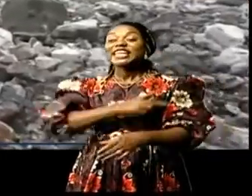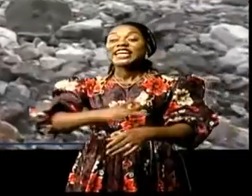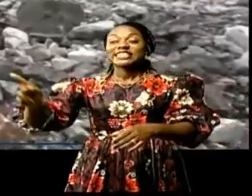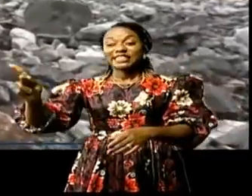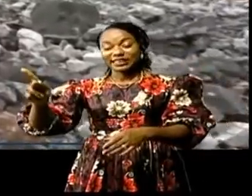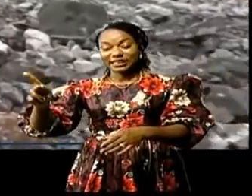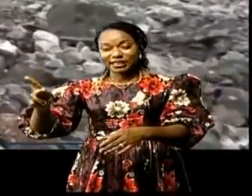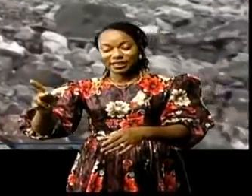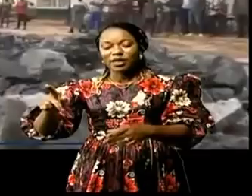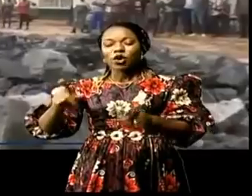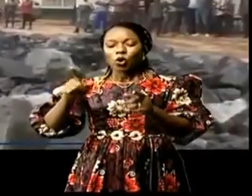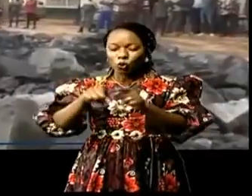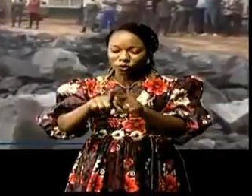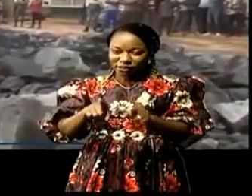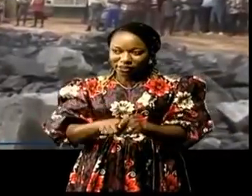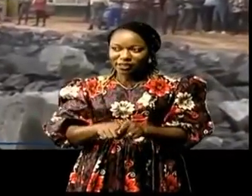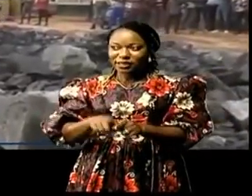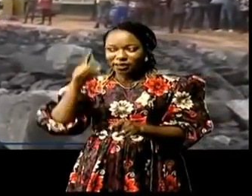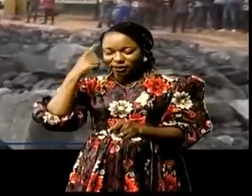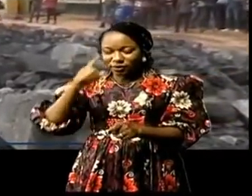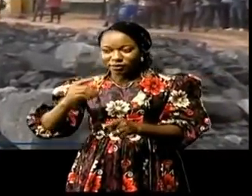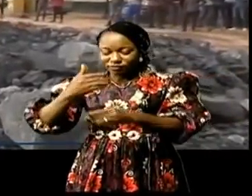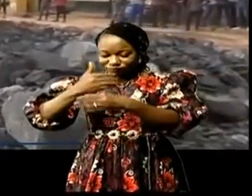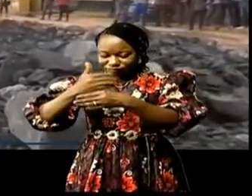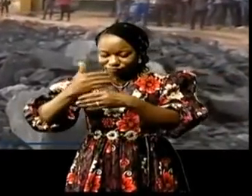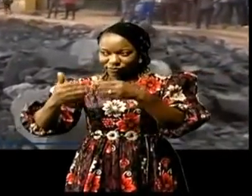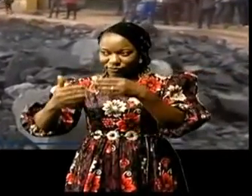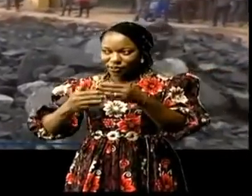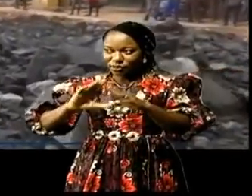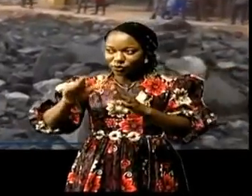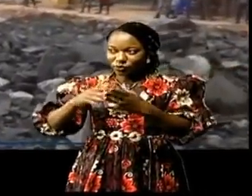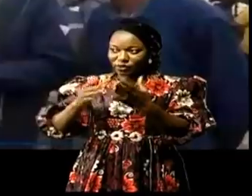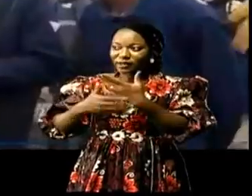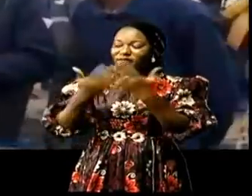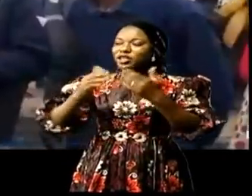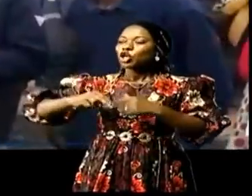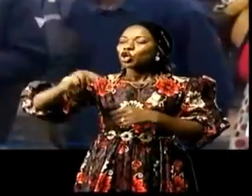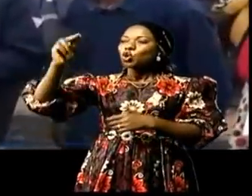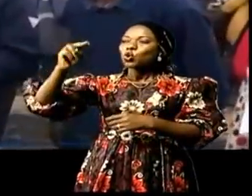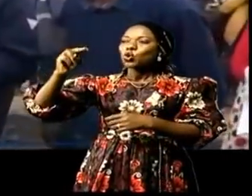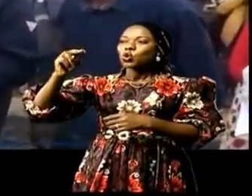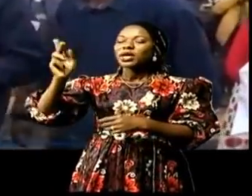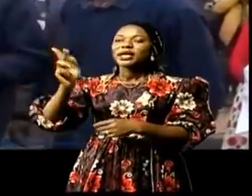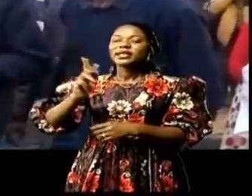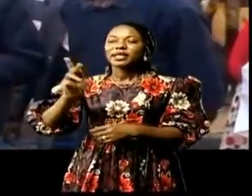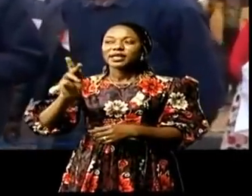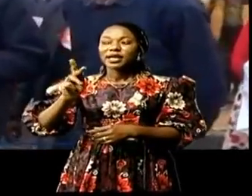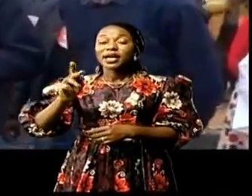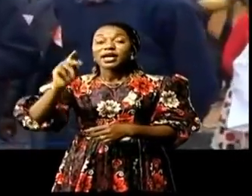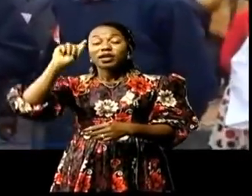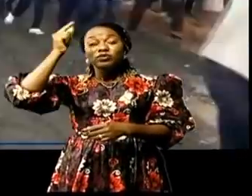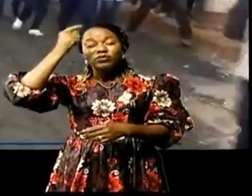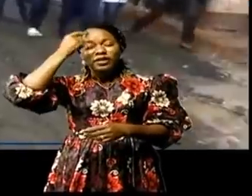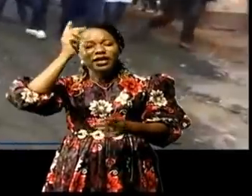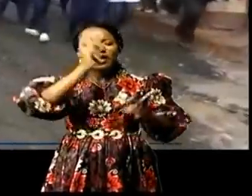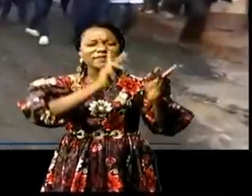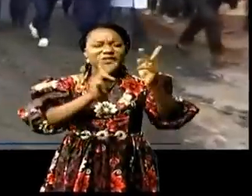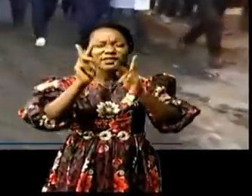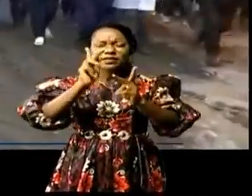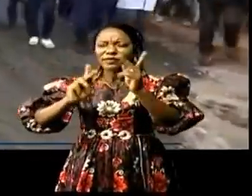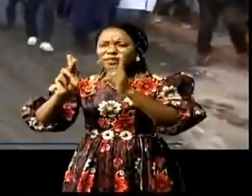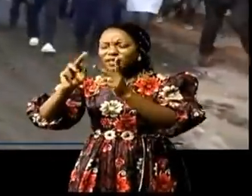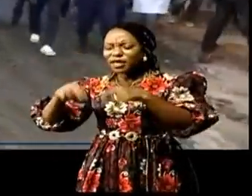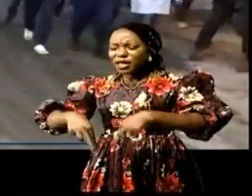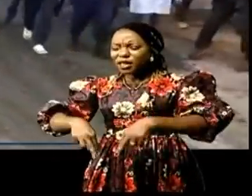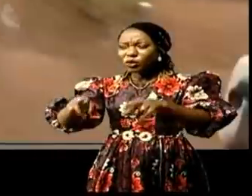engagées pour reconstruire et moderniser toutes les routes de la deuxième ville du Haut-Katanga. Le gouverneur a visité la route Lubumbashi, les